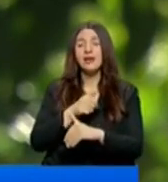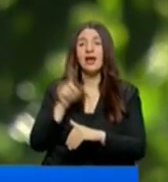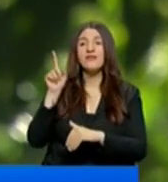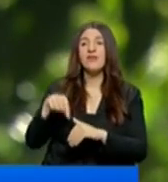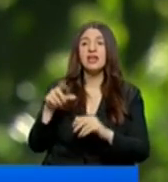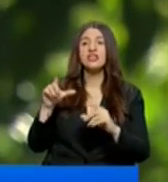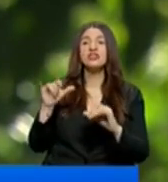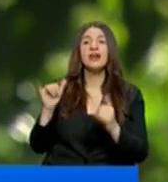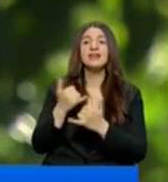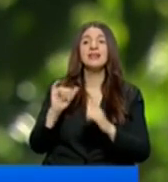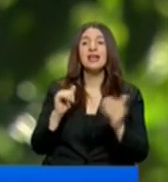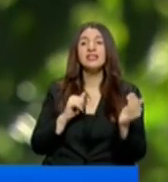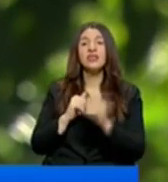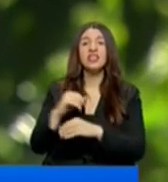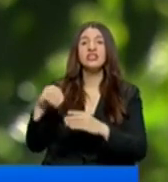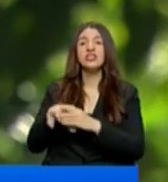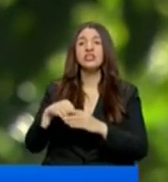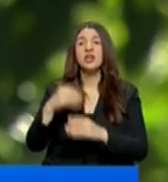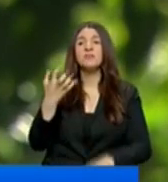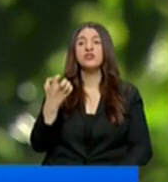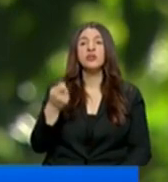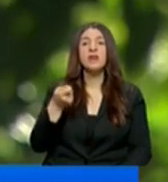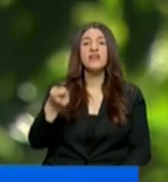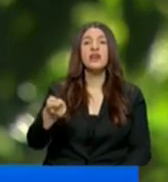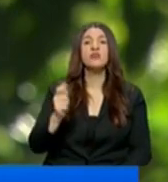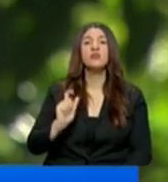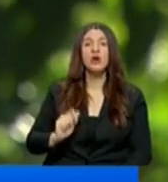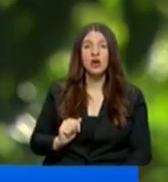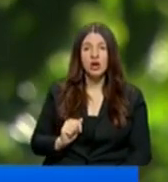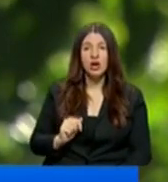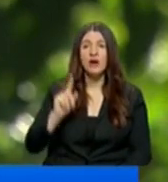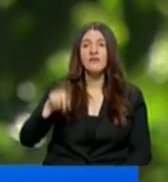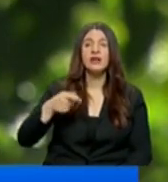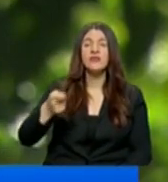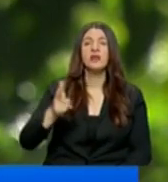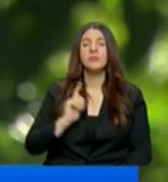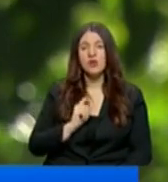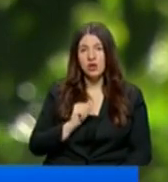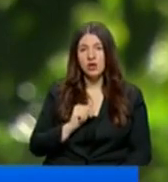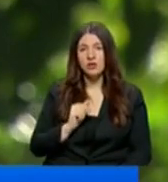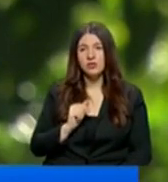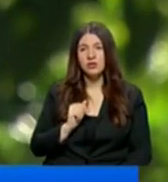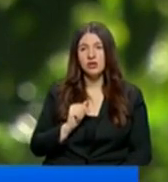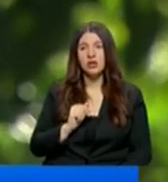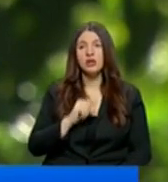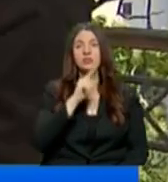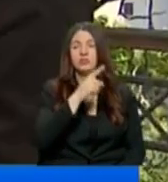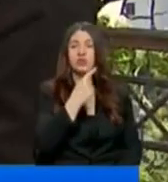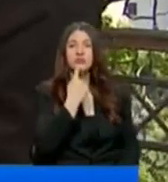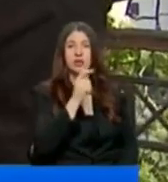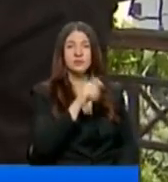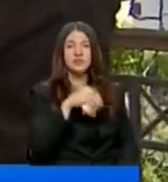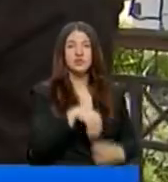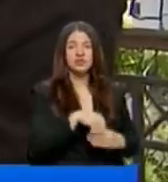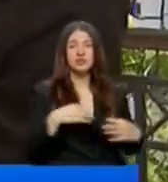vergi cennetlerinden geldiği için 5 kuruş para verilmiyor. Vergi verilmiyor. Şimdi siz bunları ifade ettiğiniz